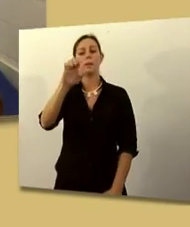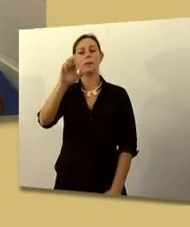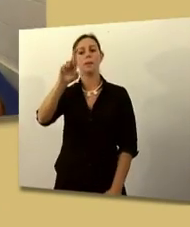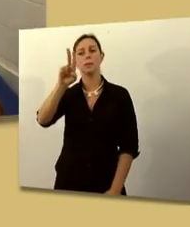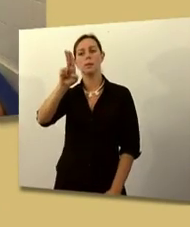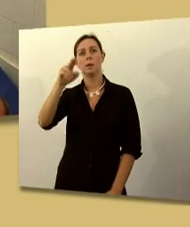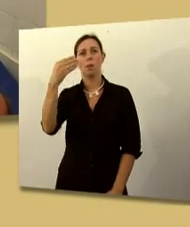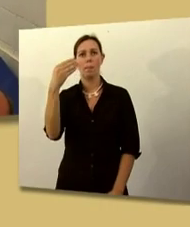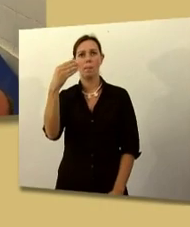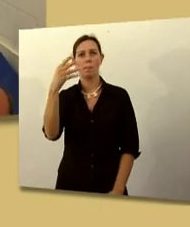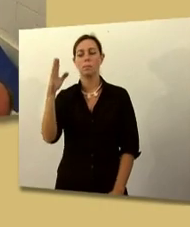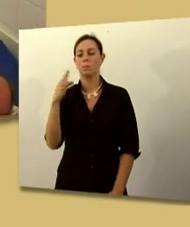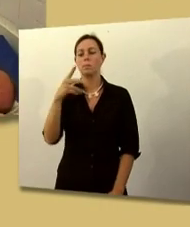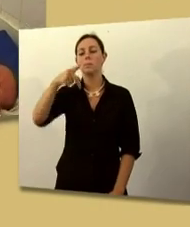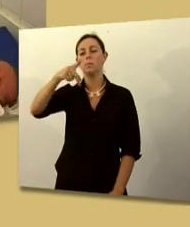Voilà.